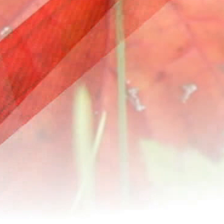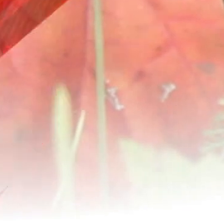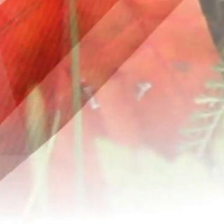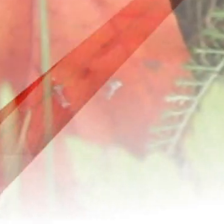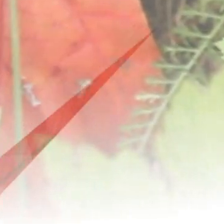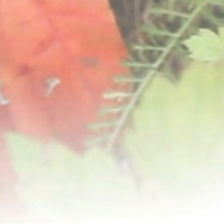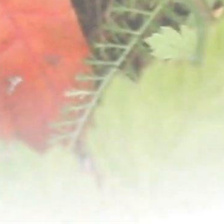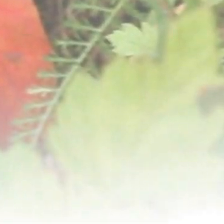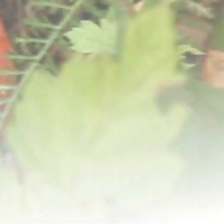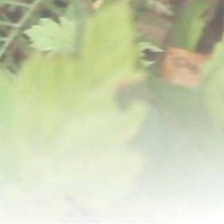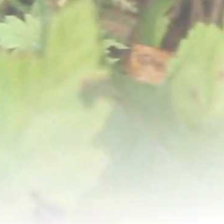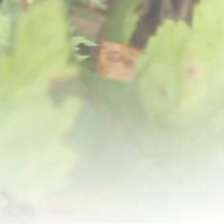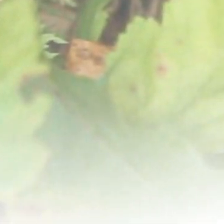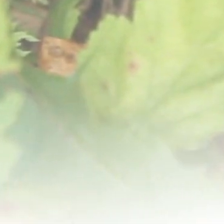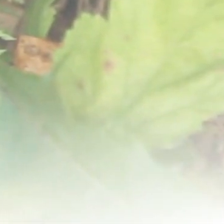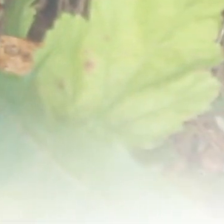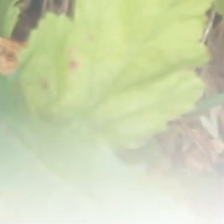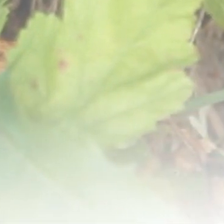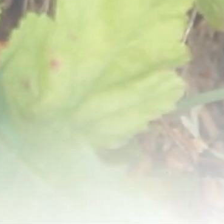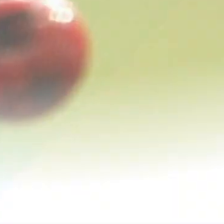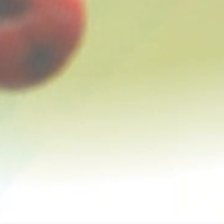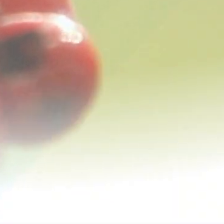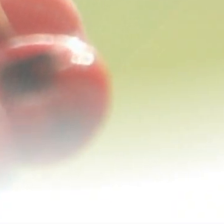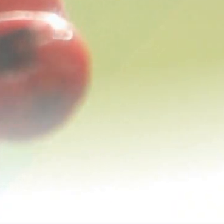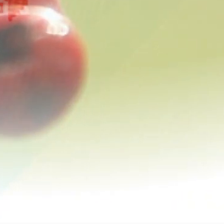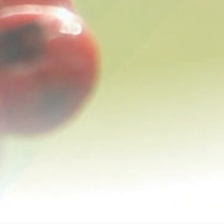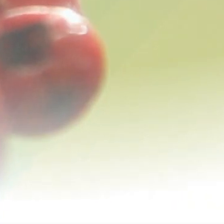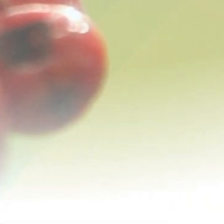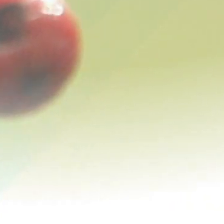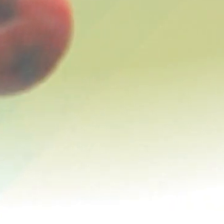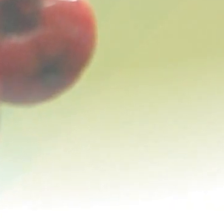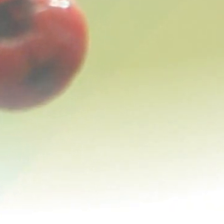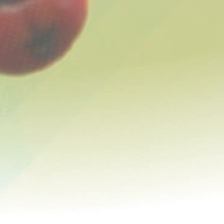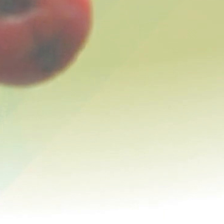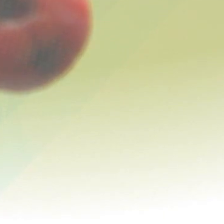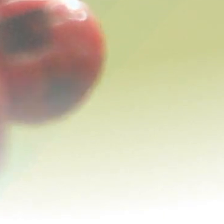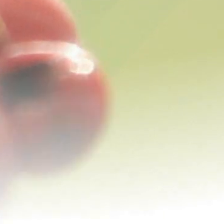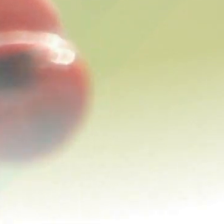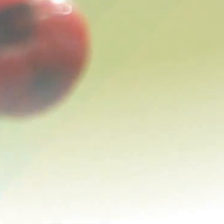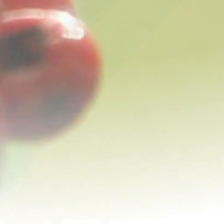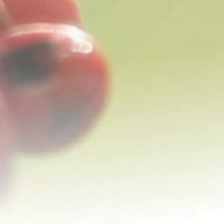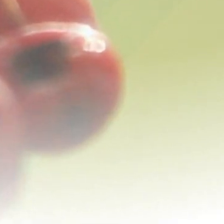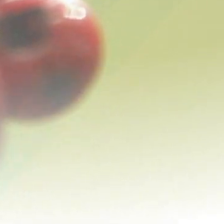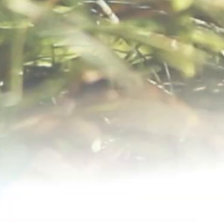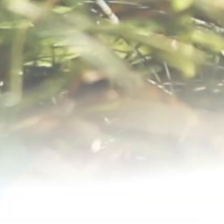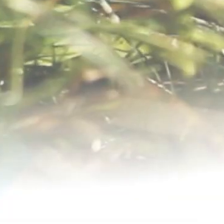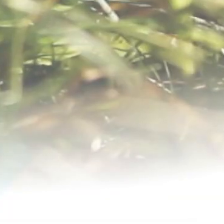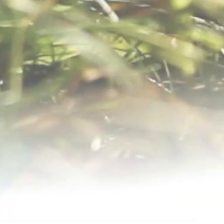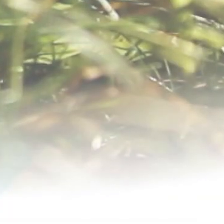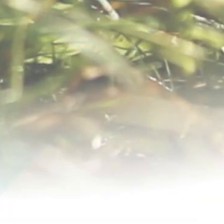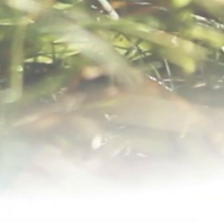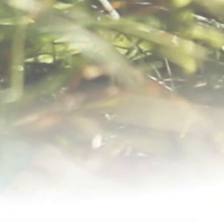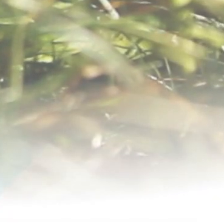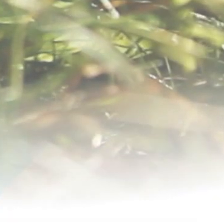пачнецца 18 дзень месяцовага цыклу. Серада будзе даволі гарманічнай. Усё прыйшло ў раўнавагу.